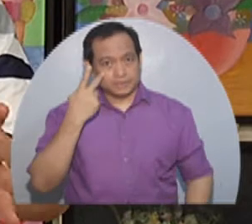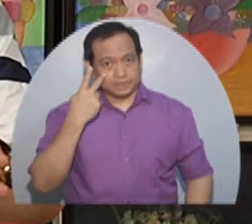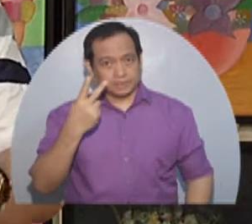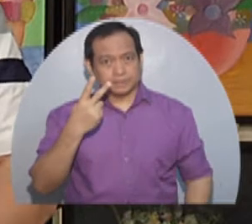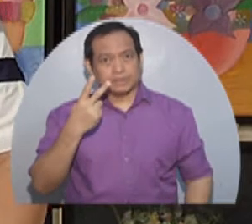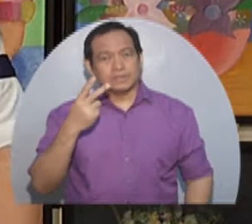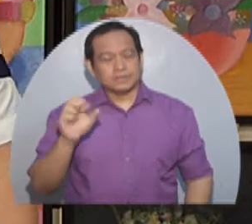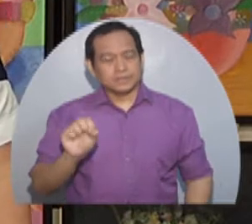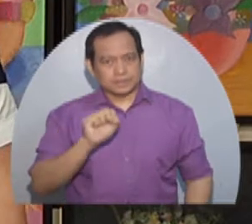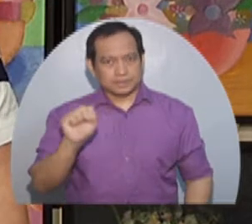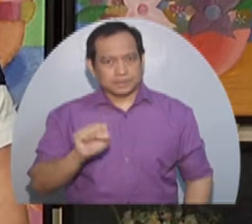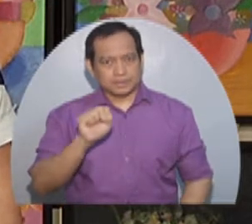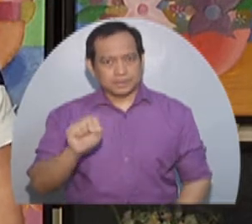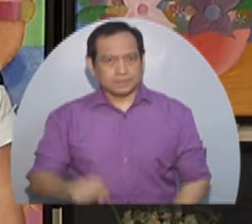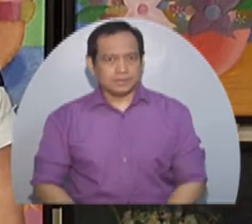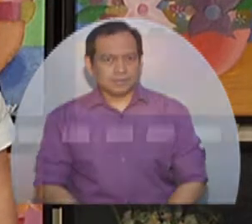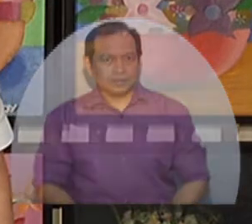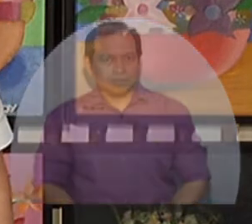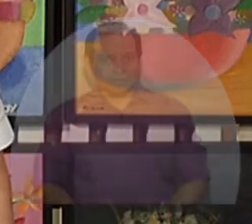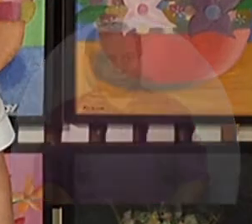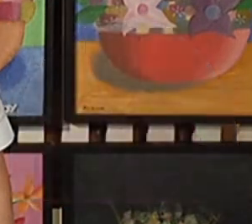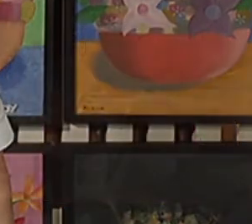Maraming salamat. Magkita tayo sa Sabado.